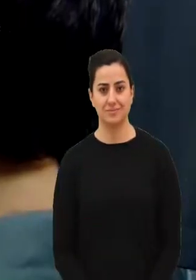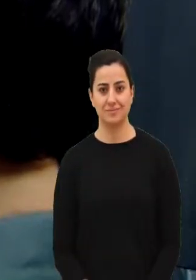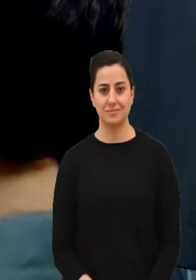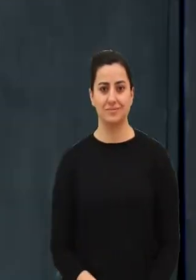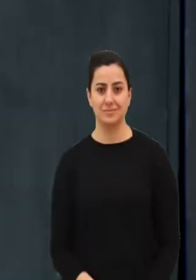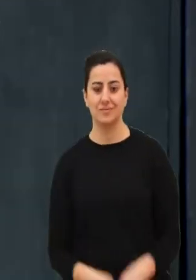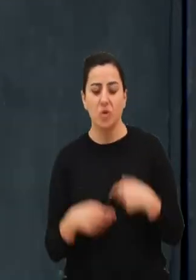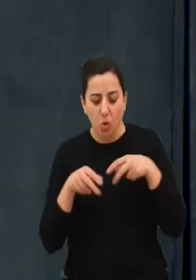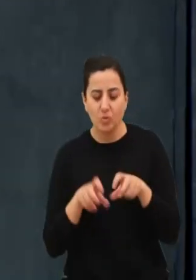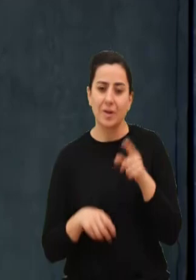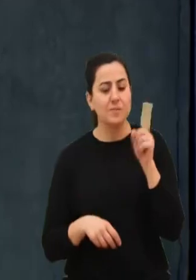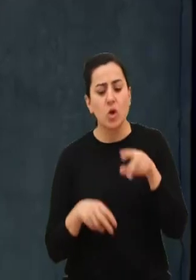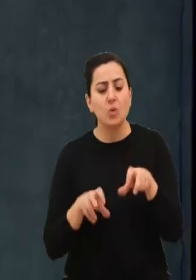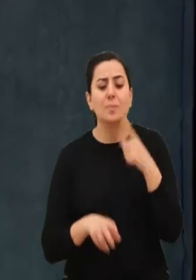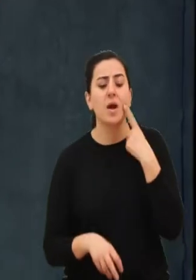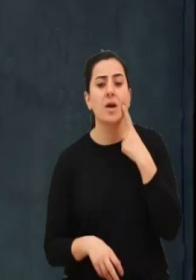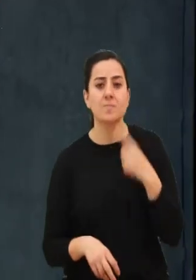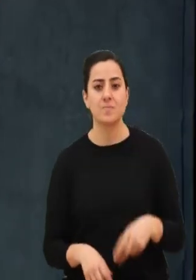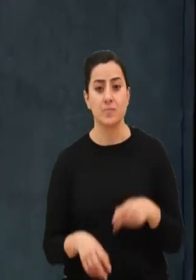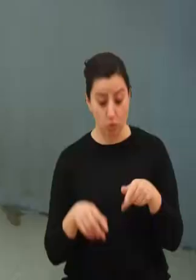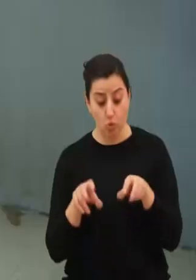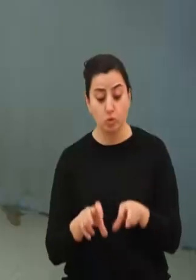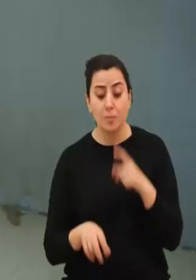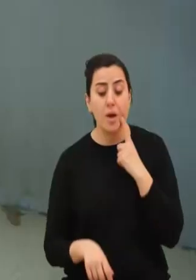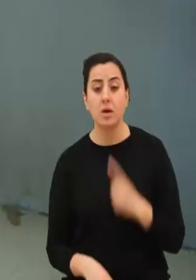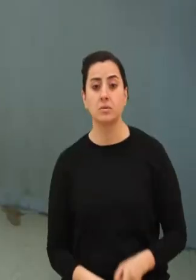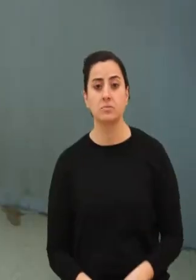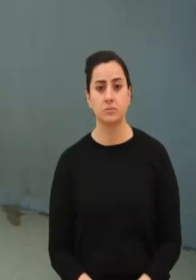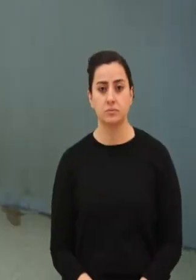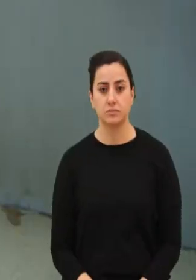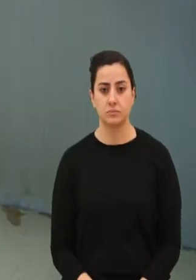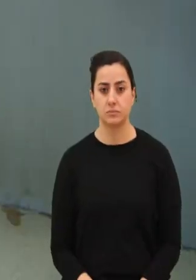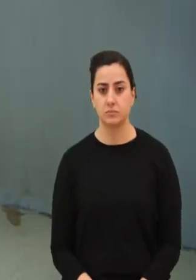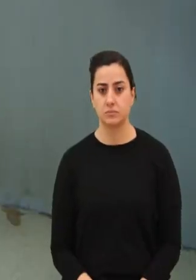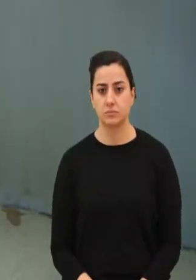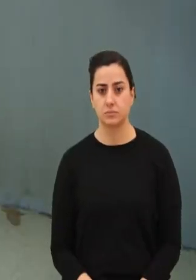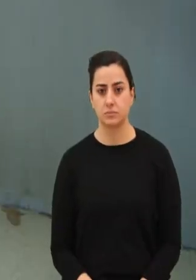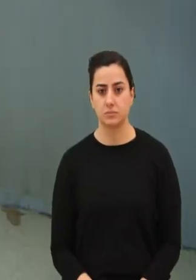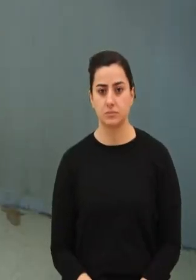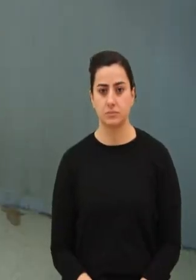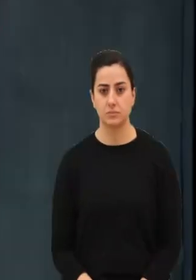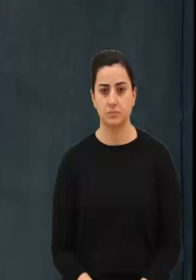Çömelmiştim öyle bir. Çömel bakayım bir daha. Çömel, çömel, çömel. Çömel aşağı. Çömel. Çömel. Çömel.